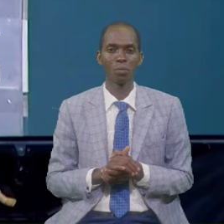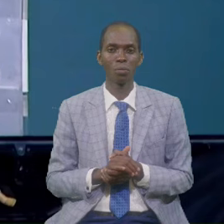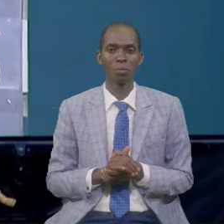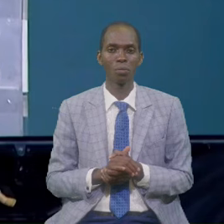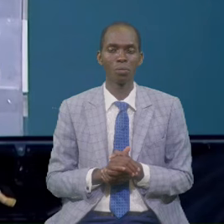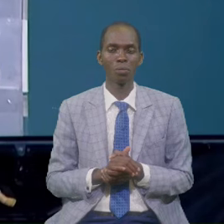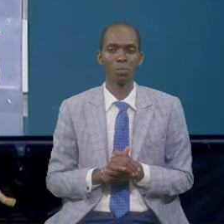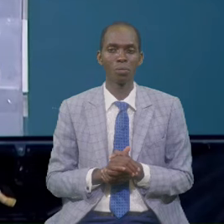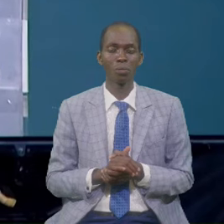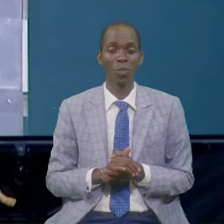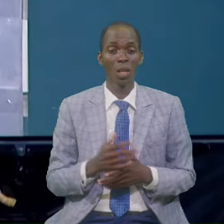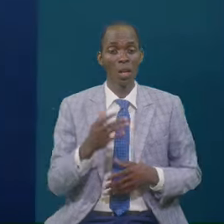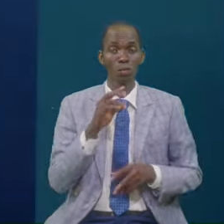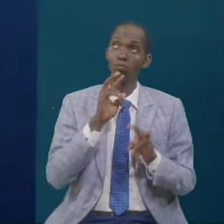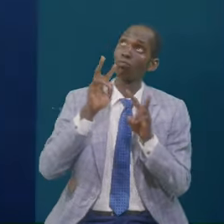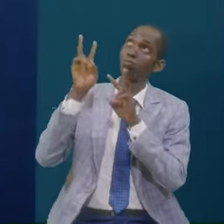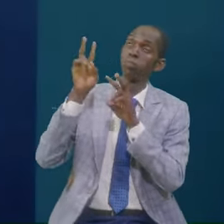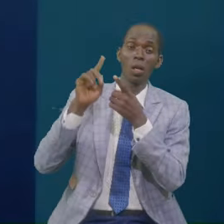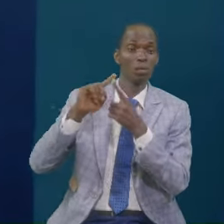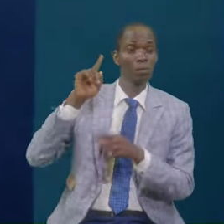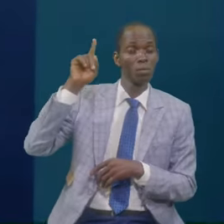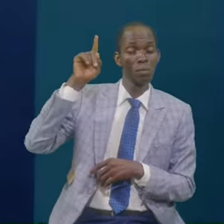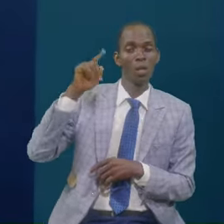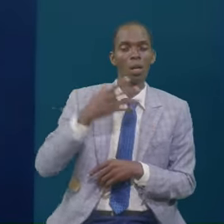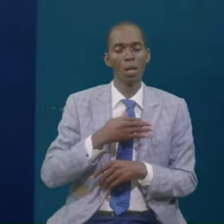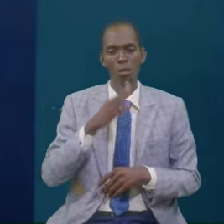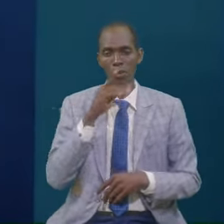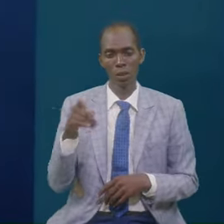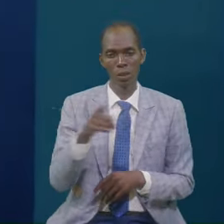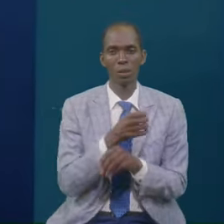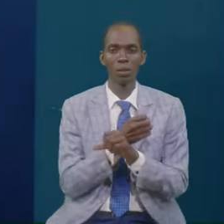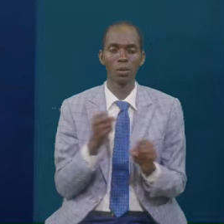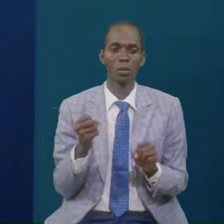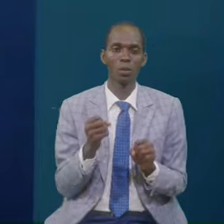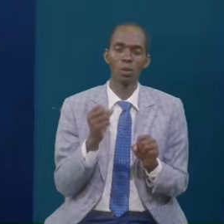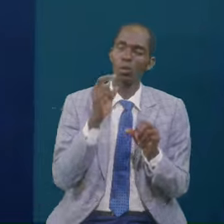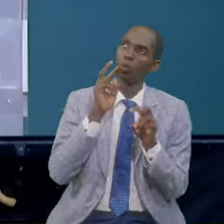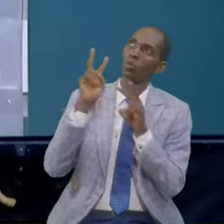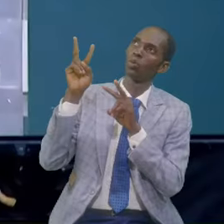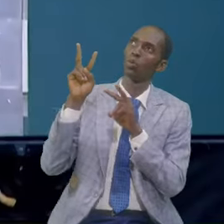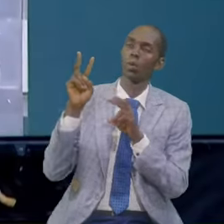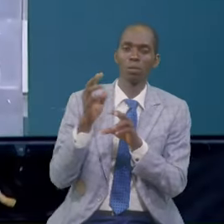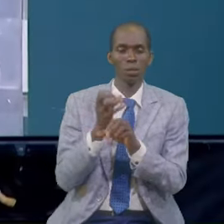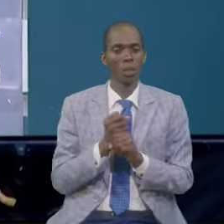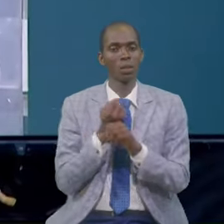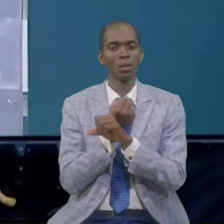he said. ఆయన అంటున్నారు. The look and the salvation. చూడండి, రక్షణను చూడండి. The look and